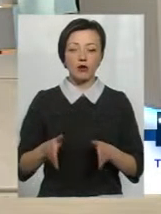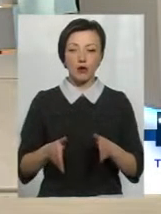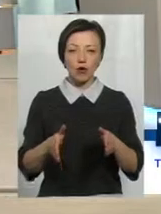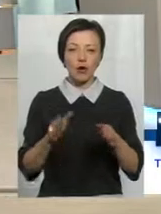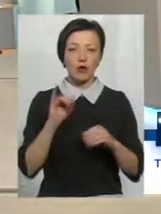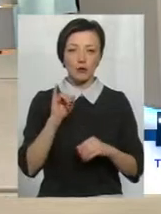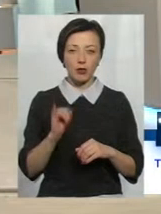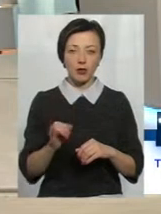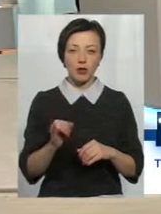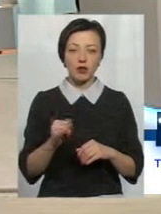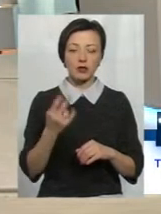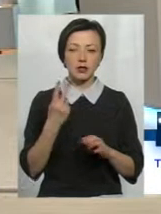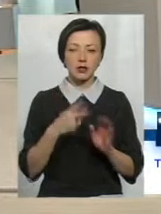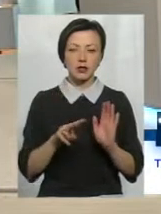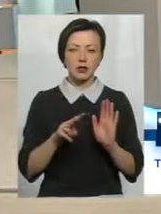тому